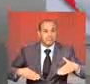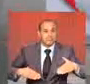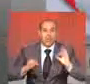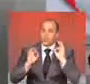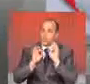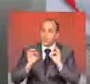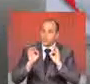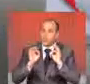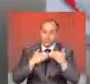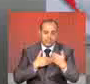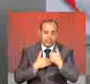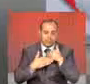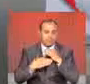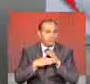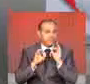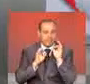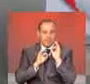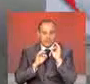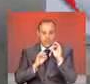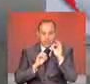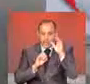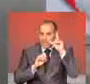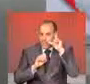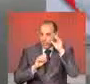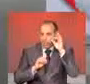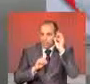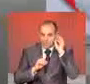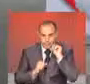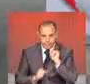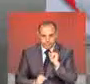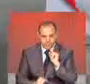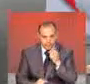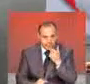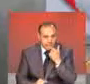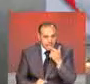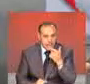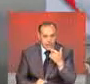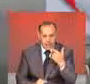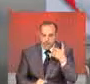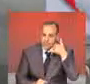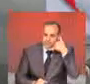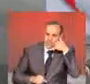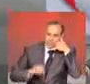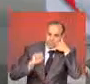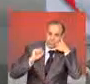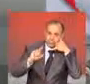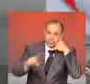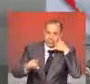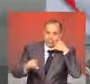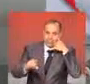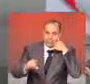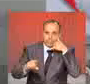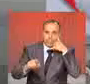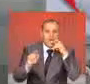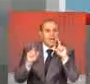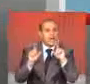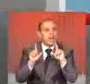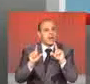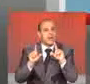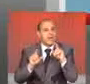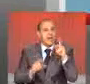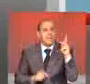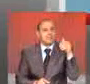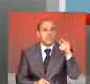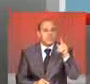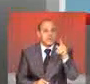منعدمة في الاتجاهين الليبي والتونسي. وينضم إلينا عبر الهاتف مراسلنا خميس